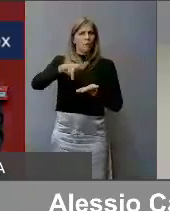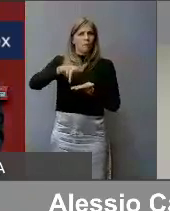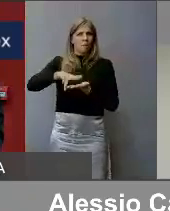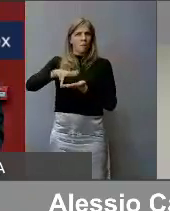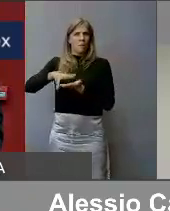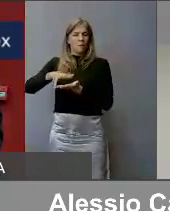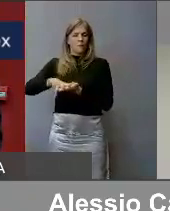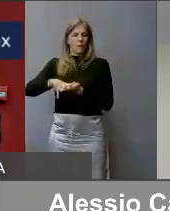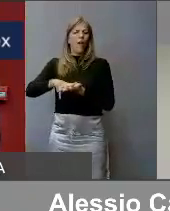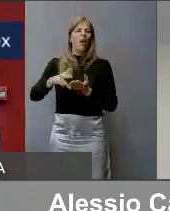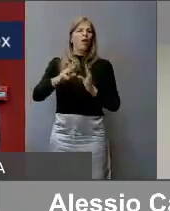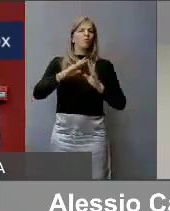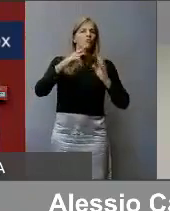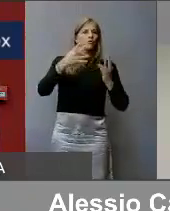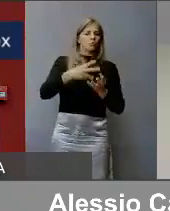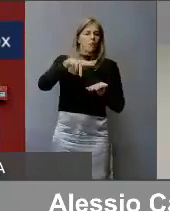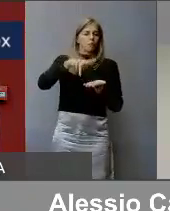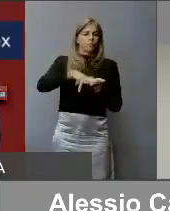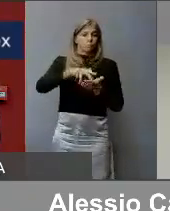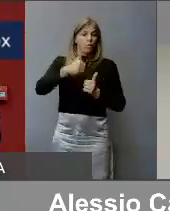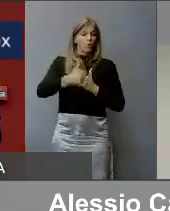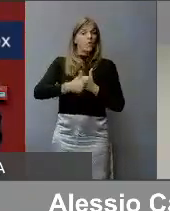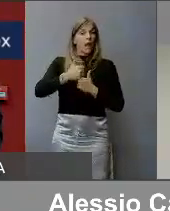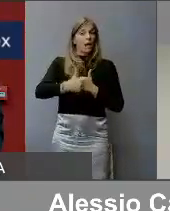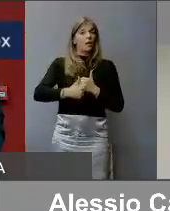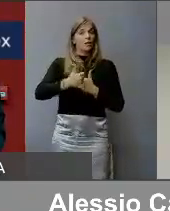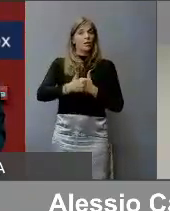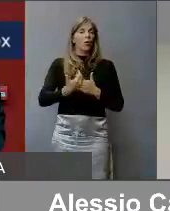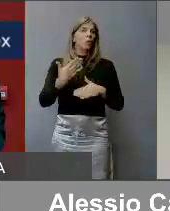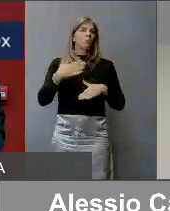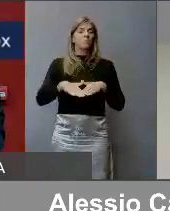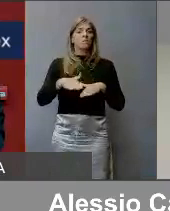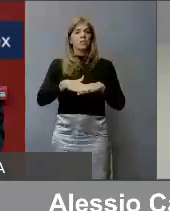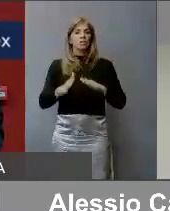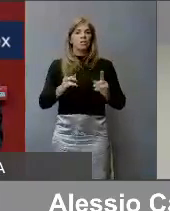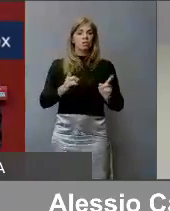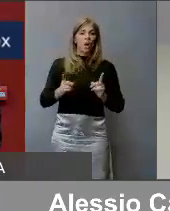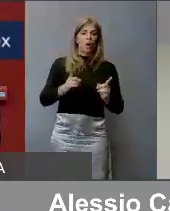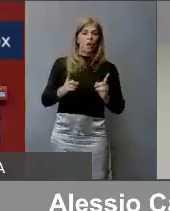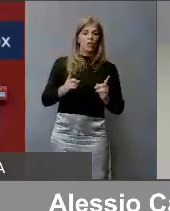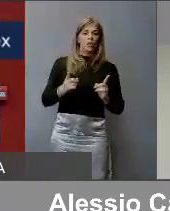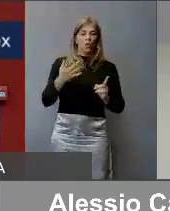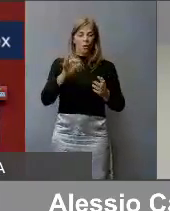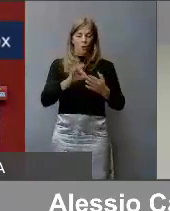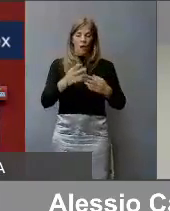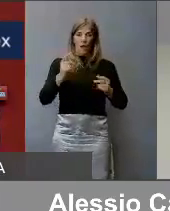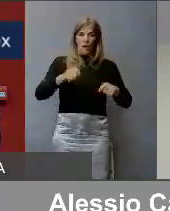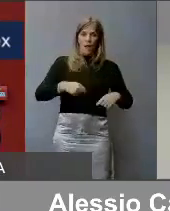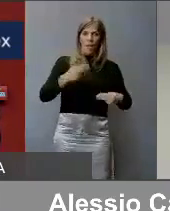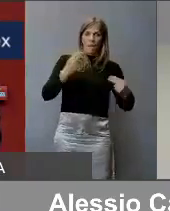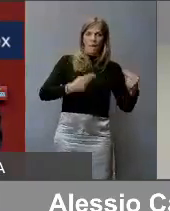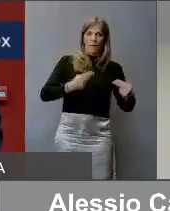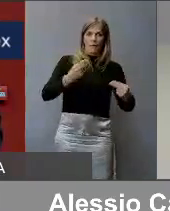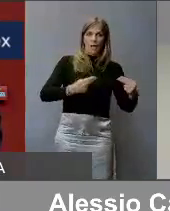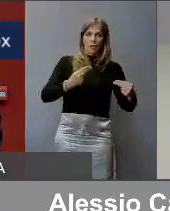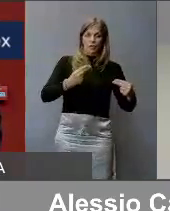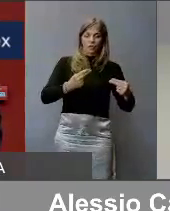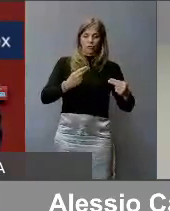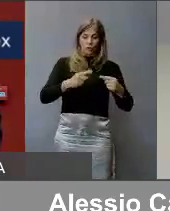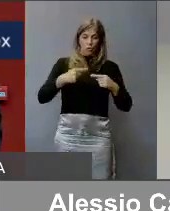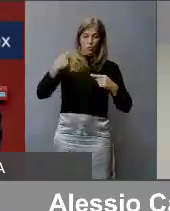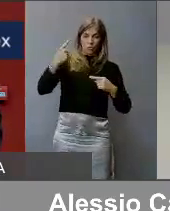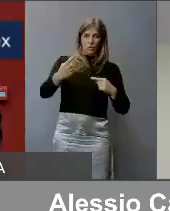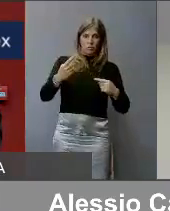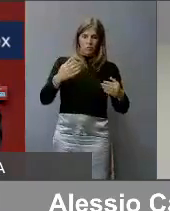approvato ogni anno dalla giunta vengono eseguiti normalmente entro l'approvazione del bilancio successivo naturalmente